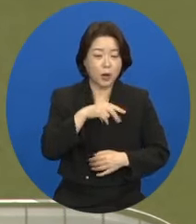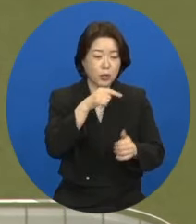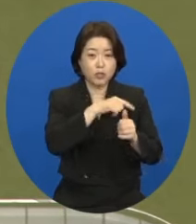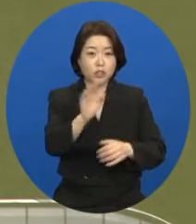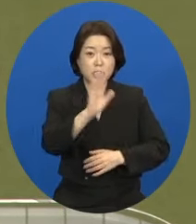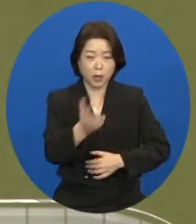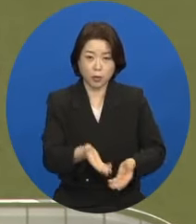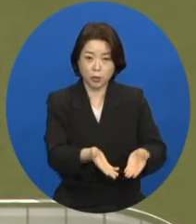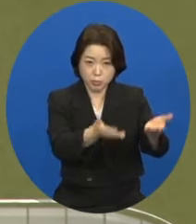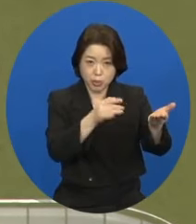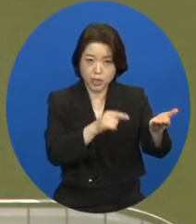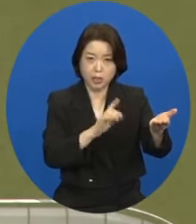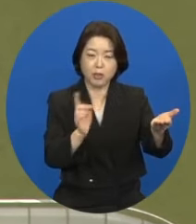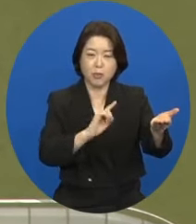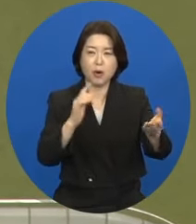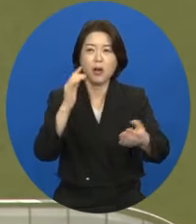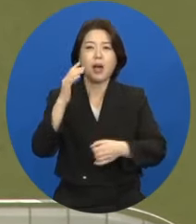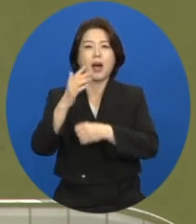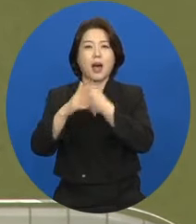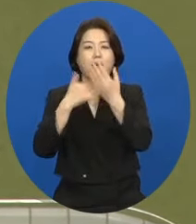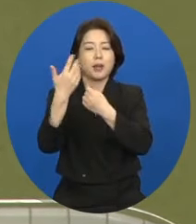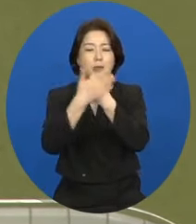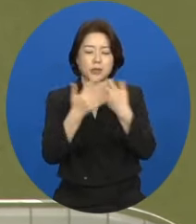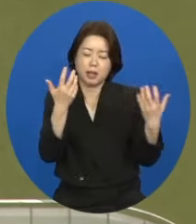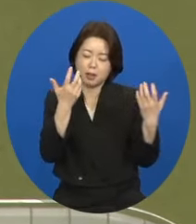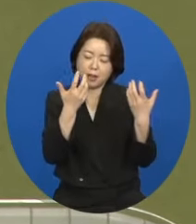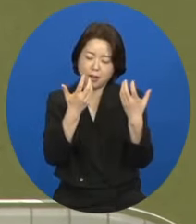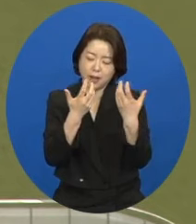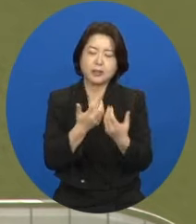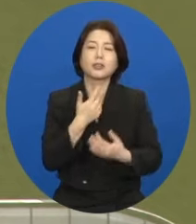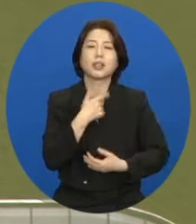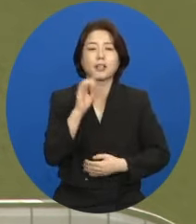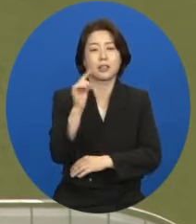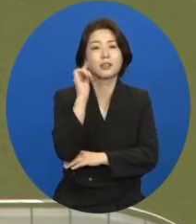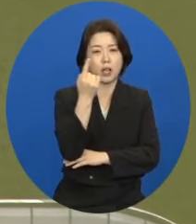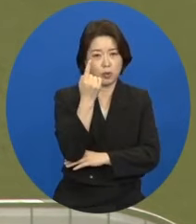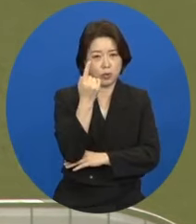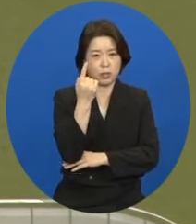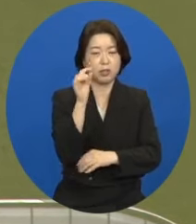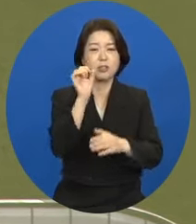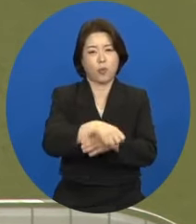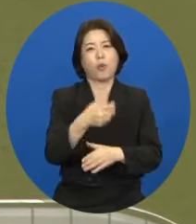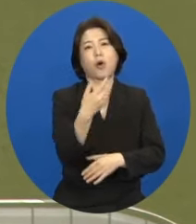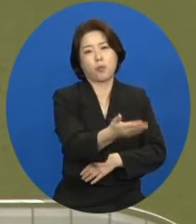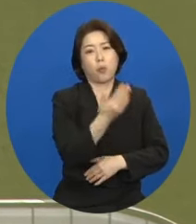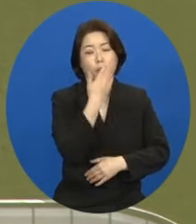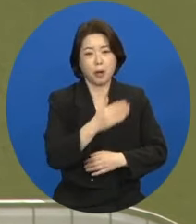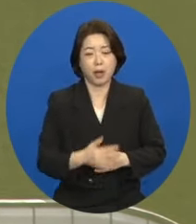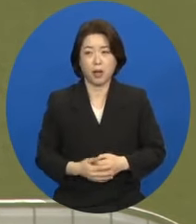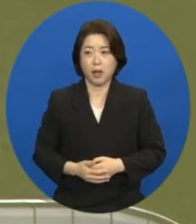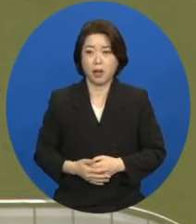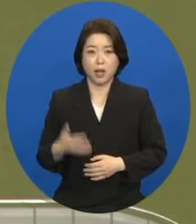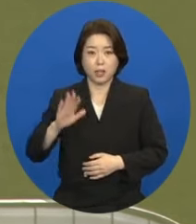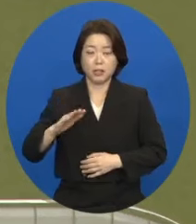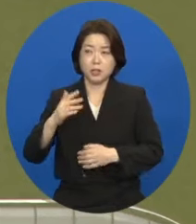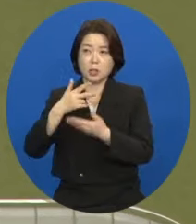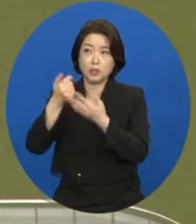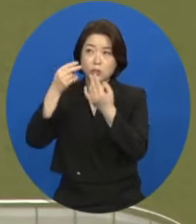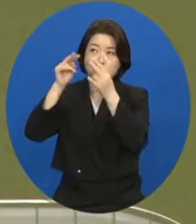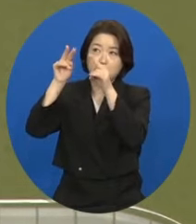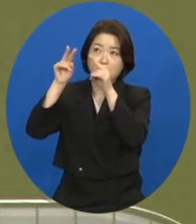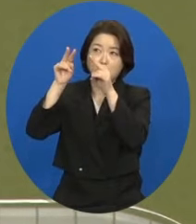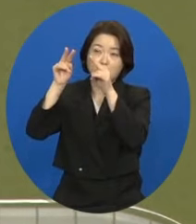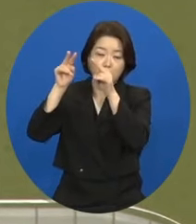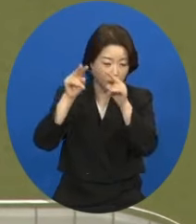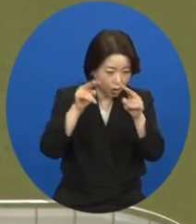것은 전적인 하나님의 은혜에 사로잡혀 있었기 때문에 그래요. 그래서 풀어줄 수 있는 거예요. 근데 순간 주님을 바라보는 시선이